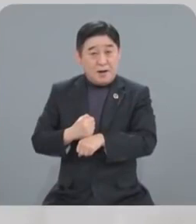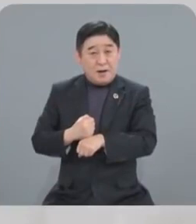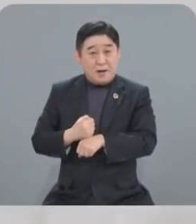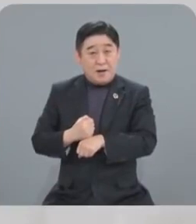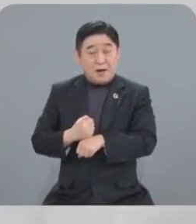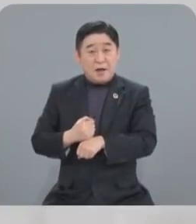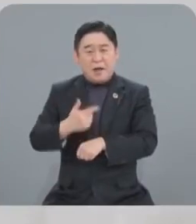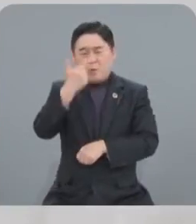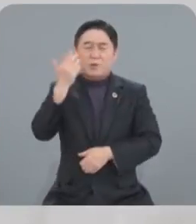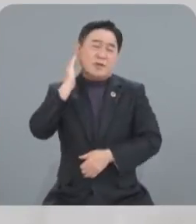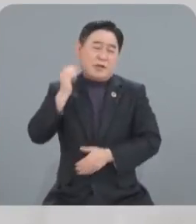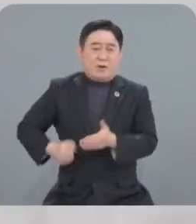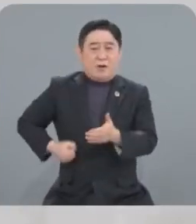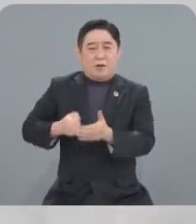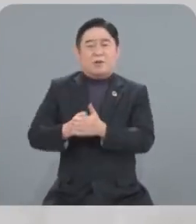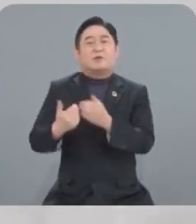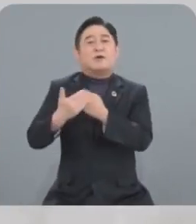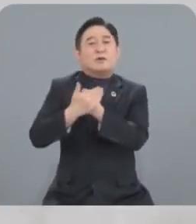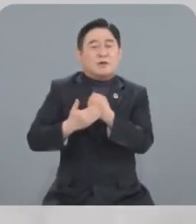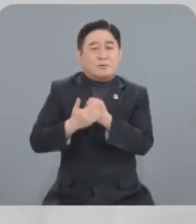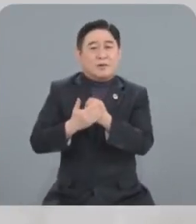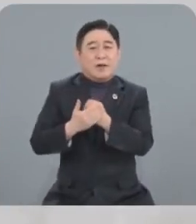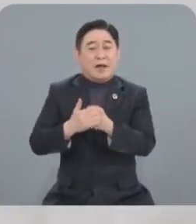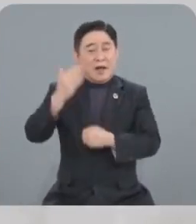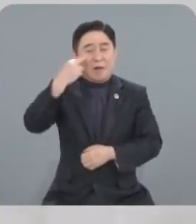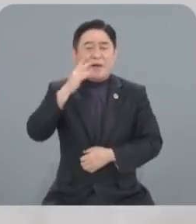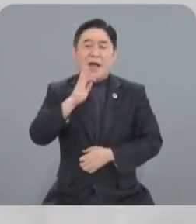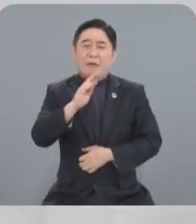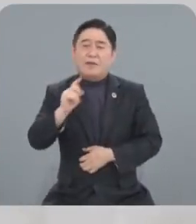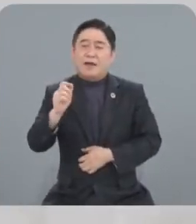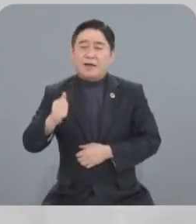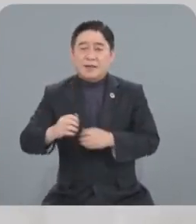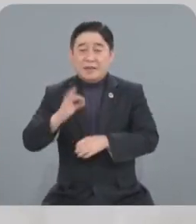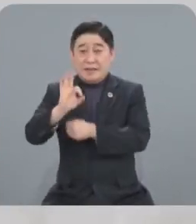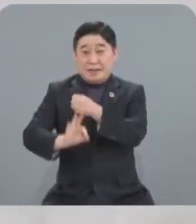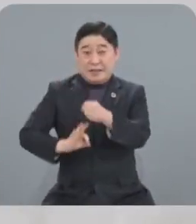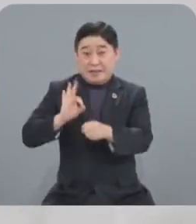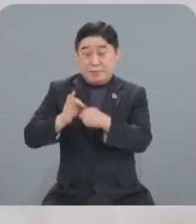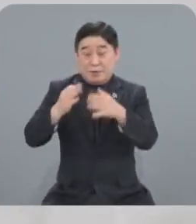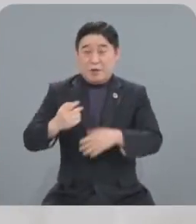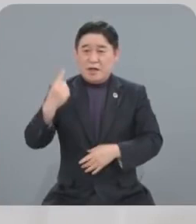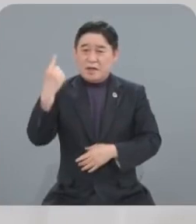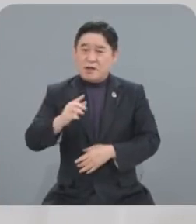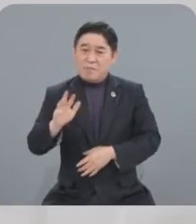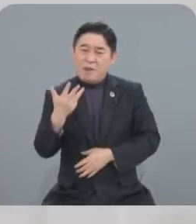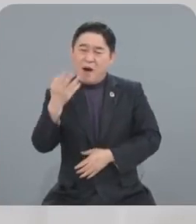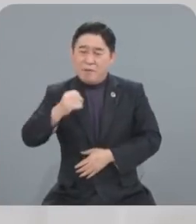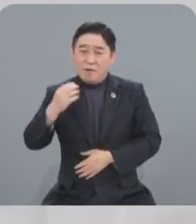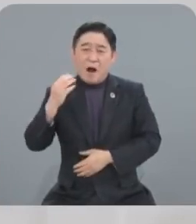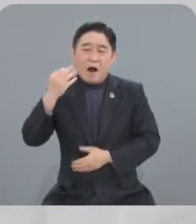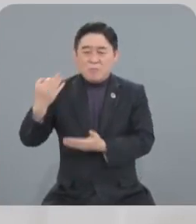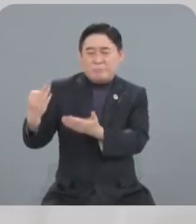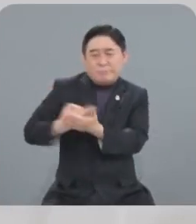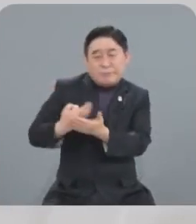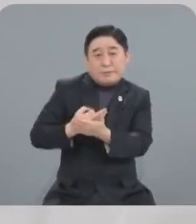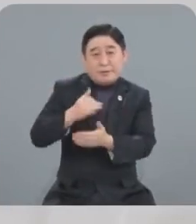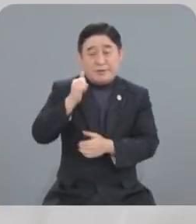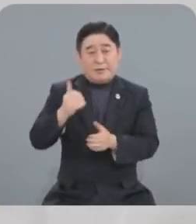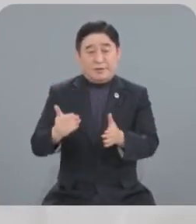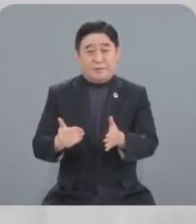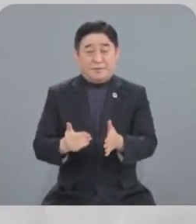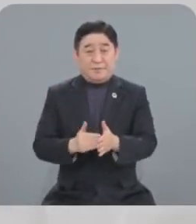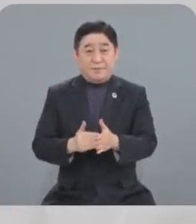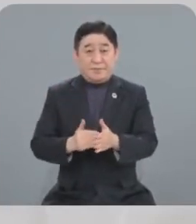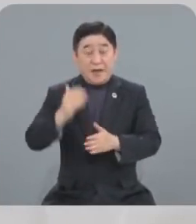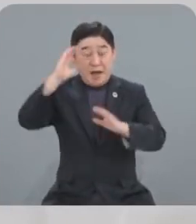그이 결단으로 우리는 한 미 약체 10년 동안 재미 흑자 1800억 9 의 성과를 거둬 냈습니다